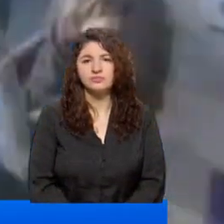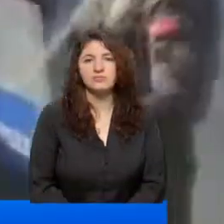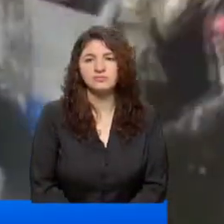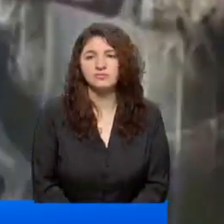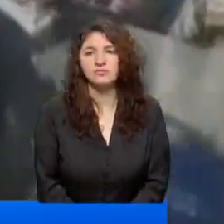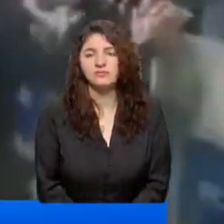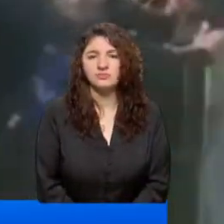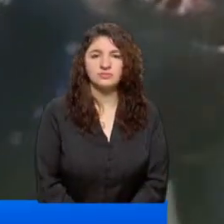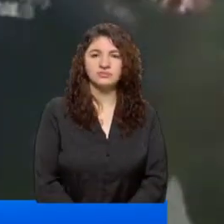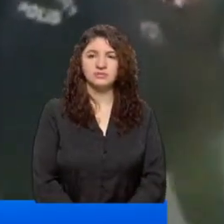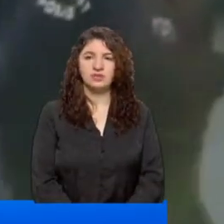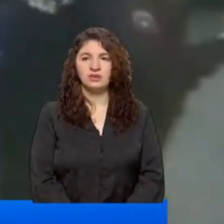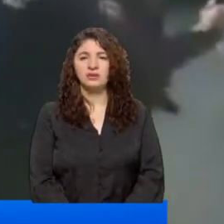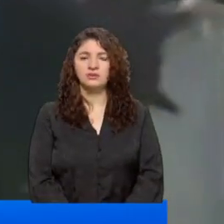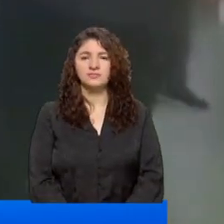az